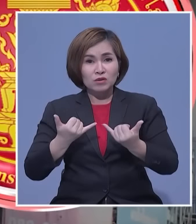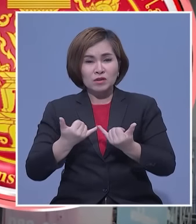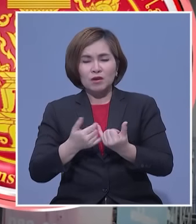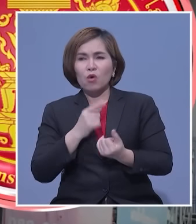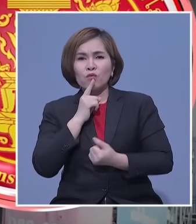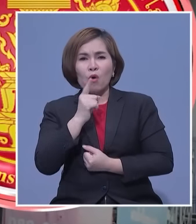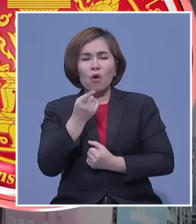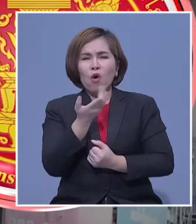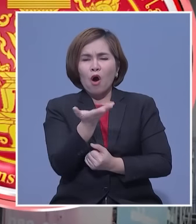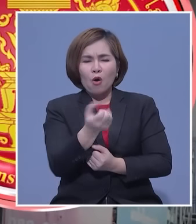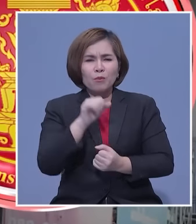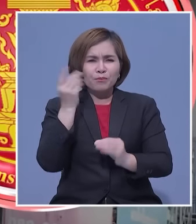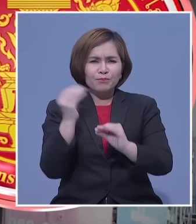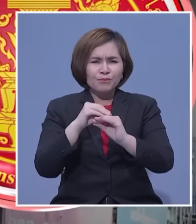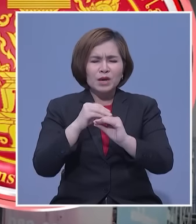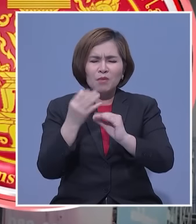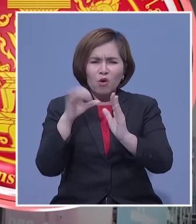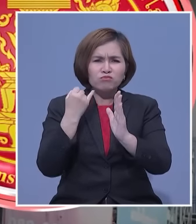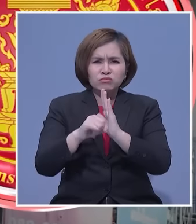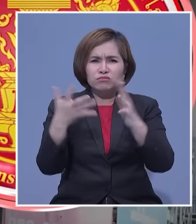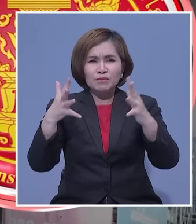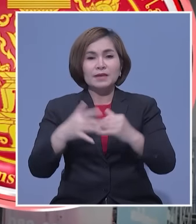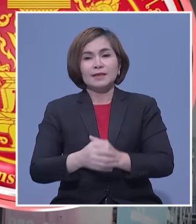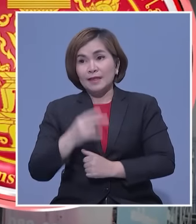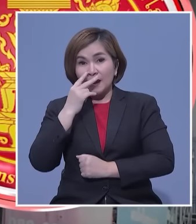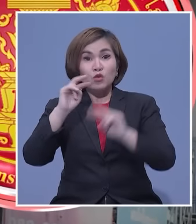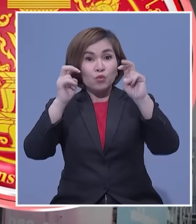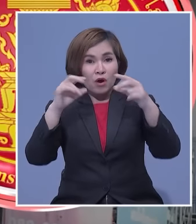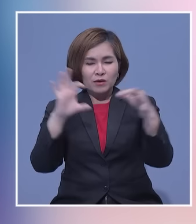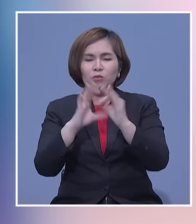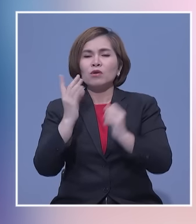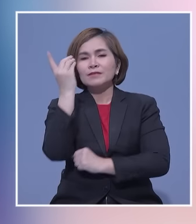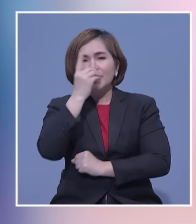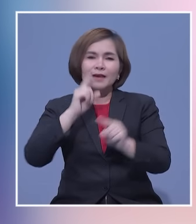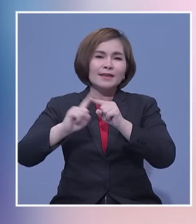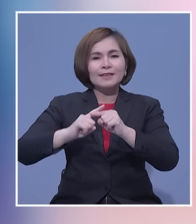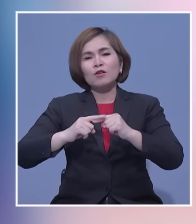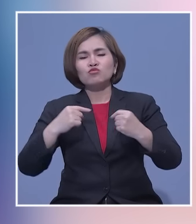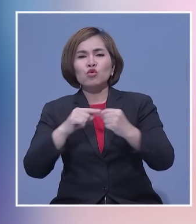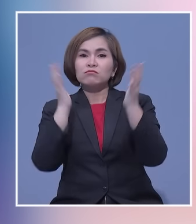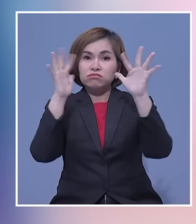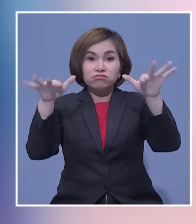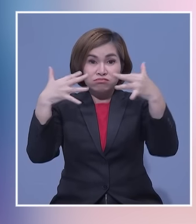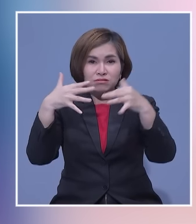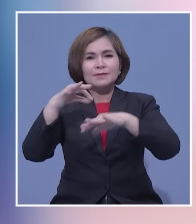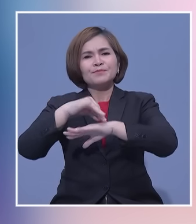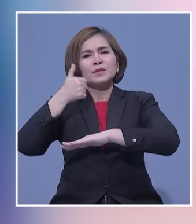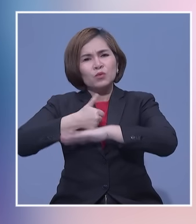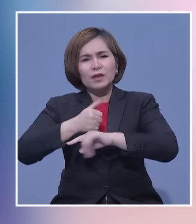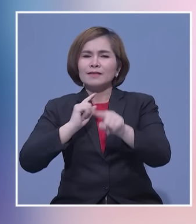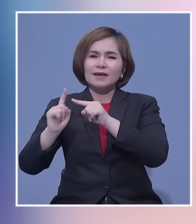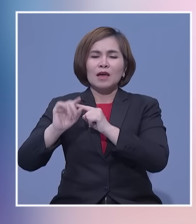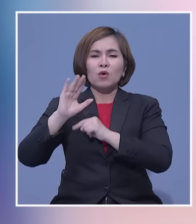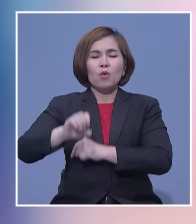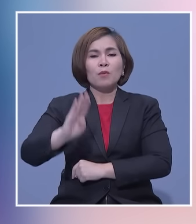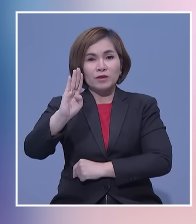มาร้องทุกข์หรือมาแจ้งความค่ะสำหรับประเด็นที่มีดาราหรือ influencerชื่อดังไปร่วมเป็นพรีเซ็นเตอร์หรือผู้บริหารอันนี้สคบบอก